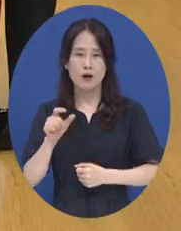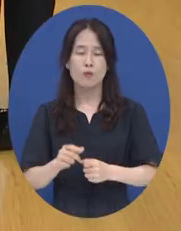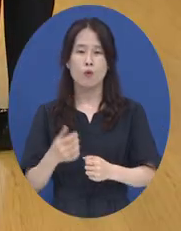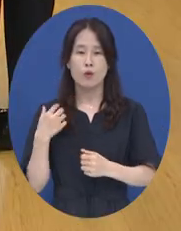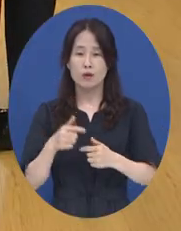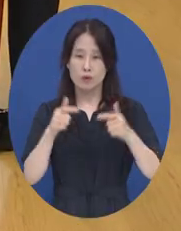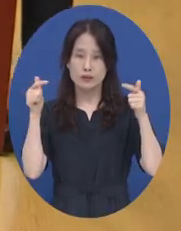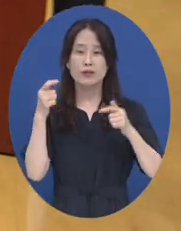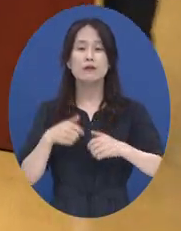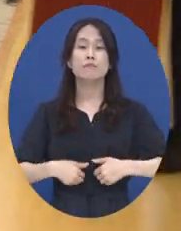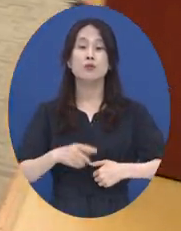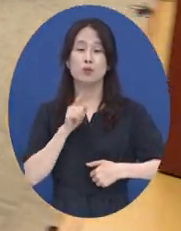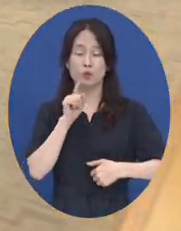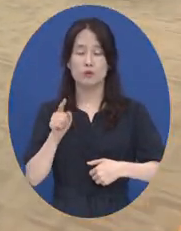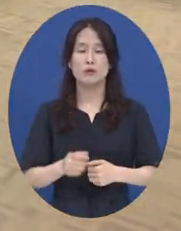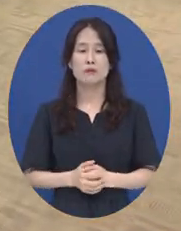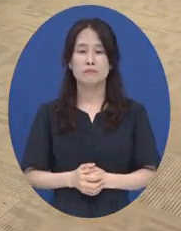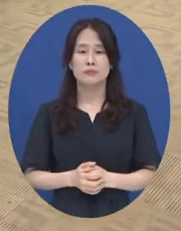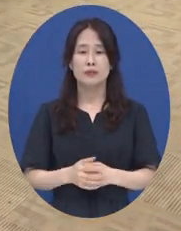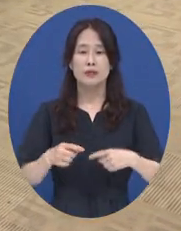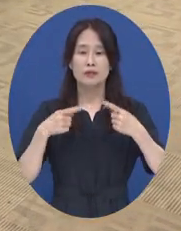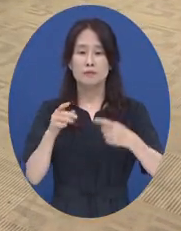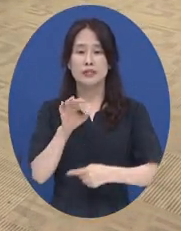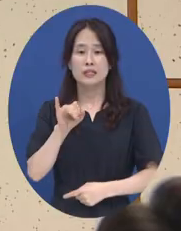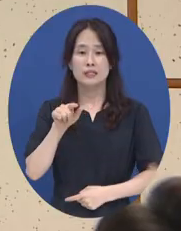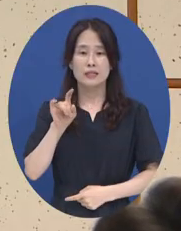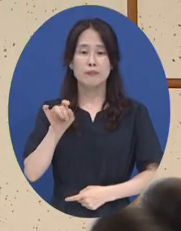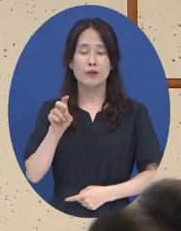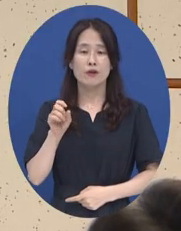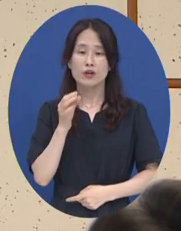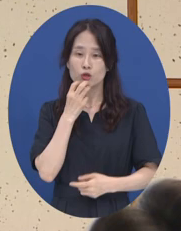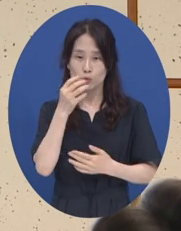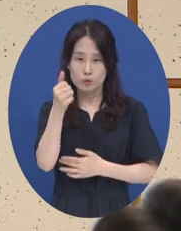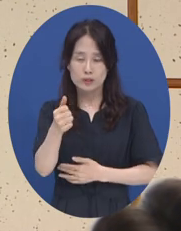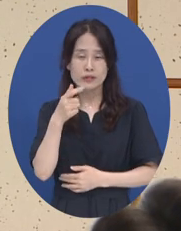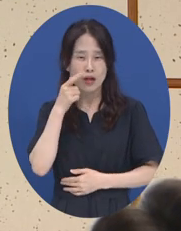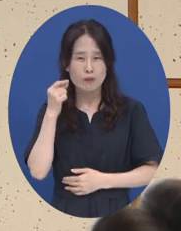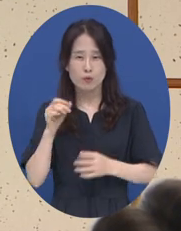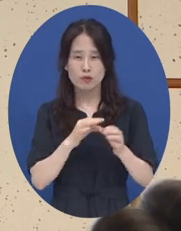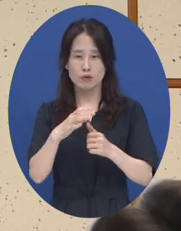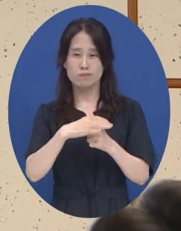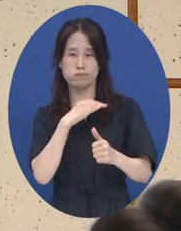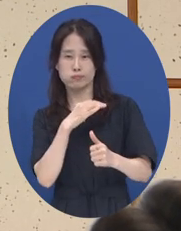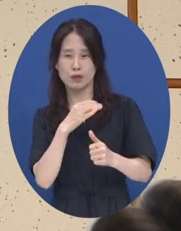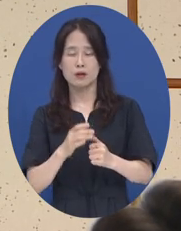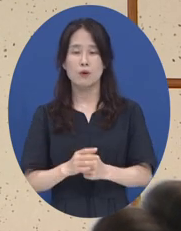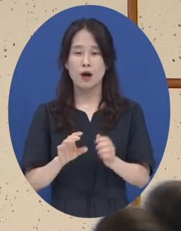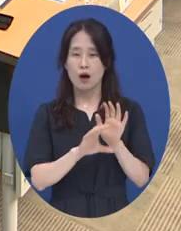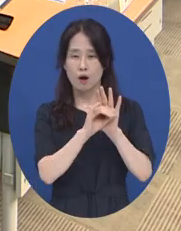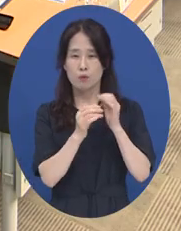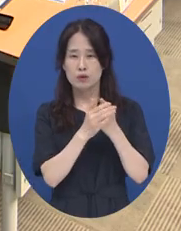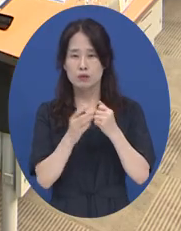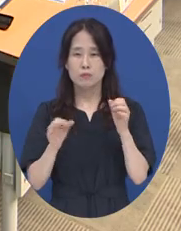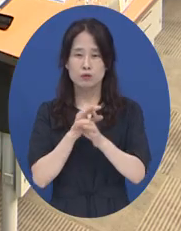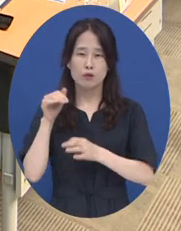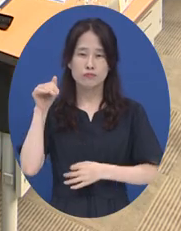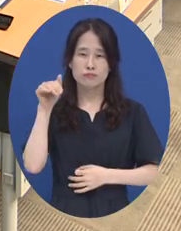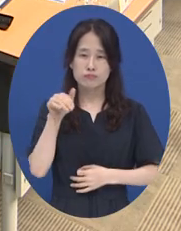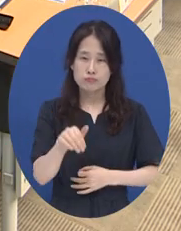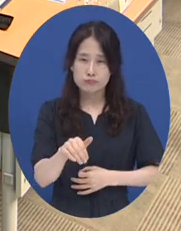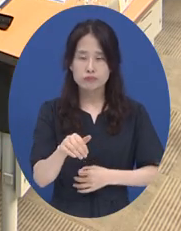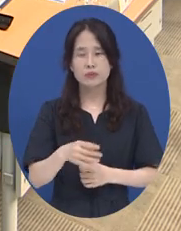있습니다. 토론회에 참석한 이재명 경기도지사는 일본의 경제 침략과 코로나19로 인한 경제